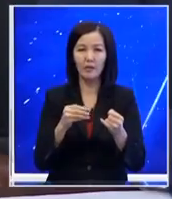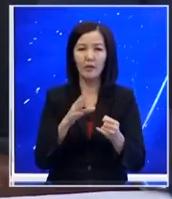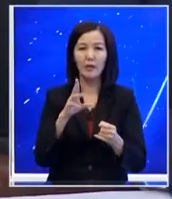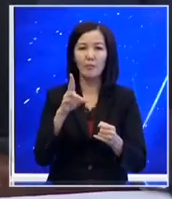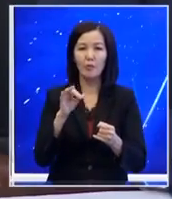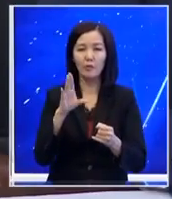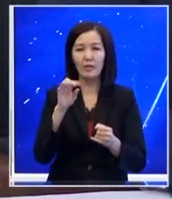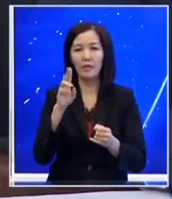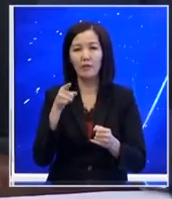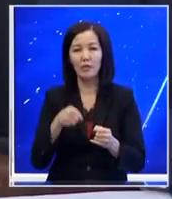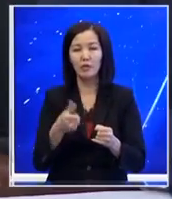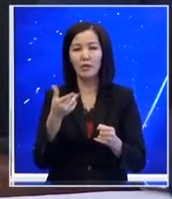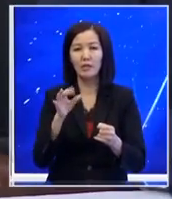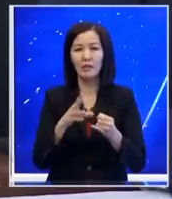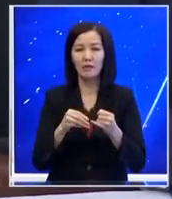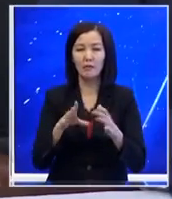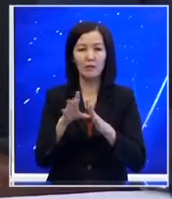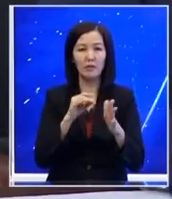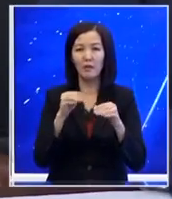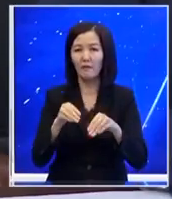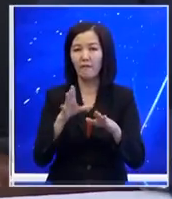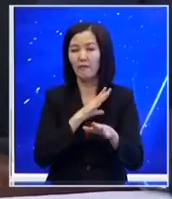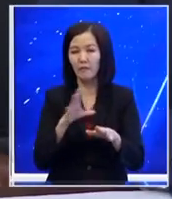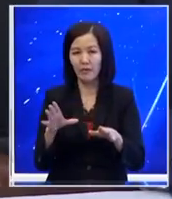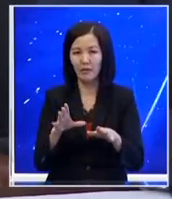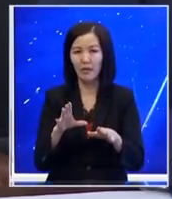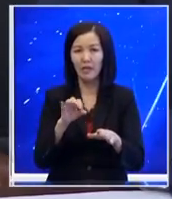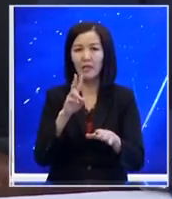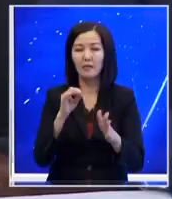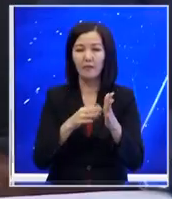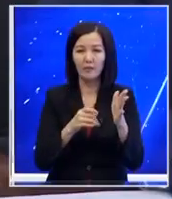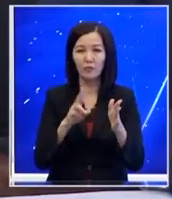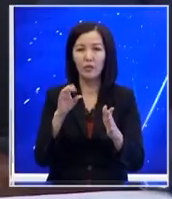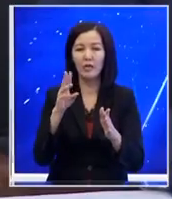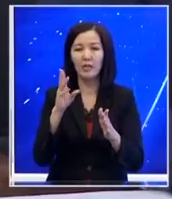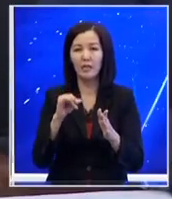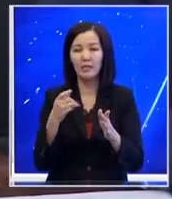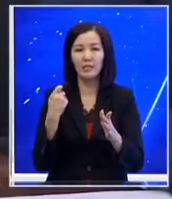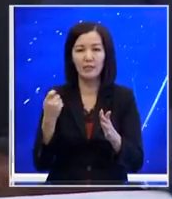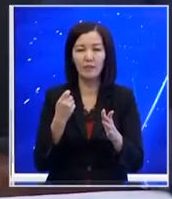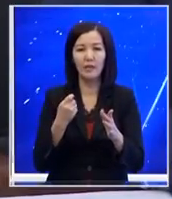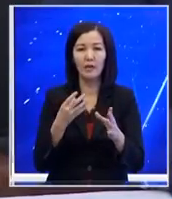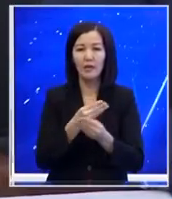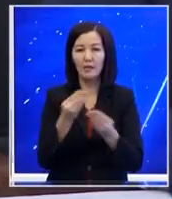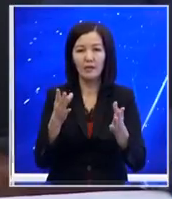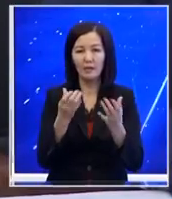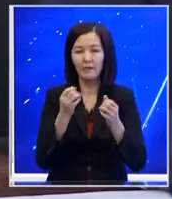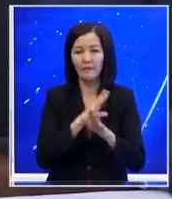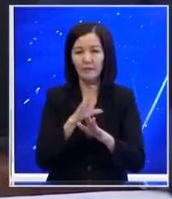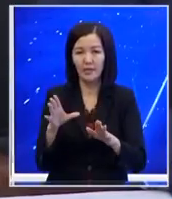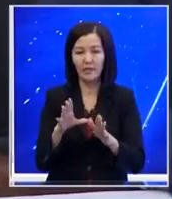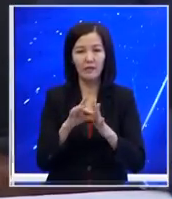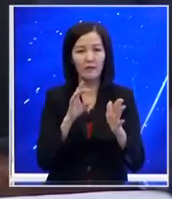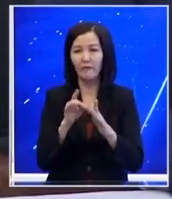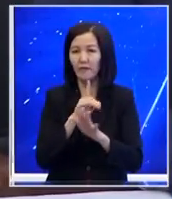Сарканскому району на 1000 гектаров еще не выбрано, Искельдинский на 800, Каратальский 500. Да? Гектаров, да, семена не выбраны.